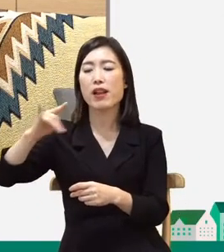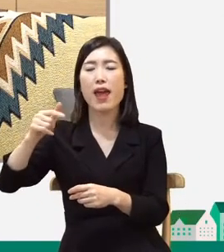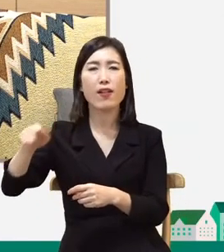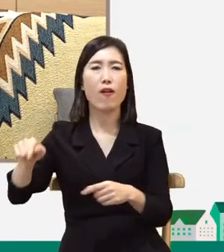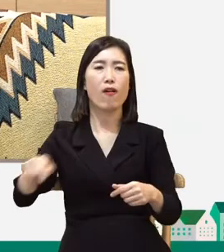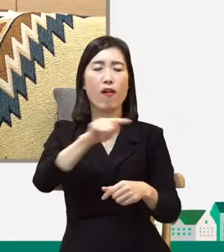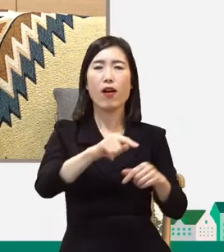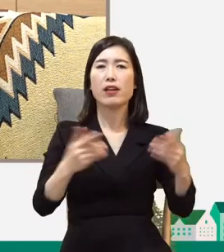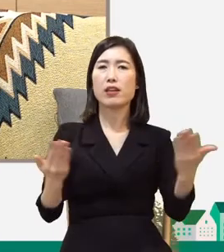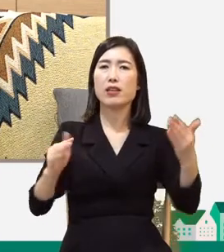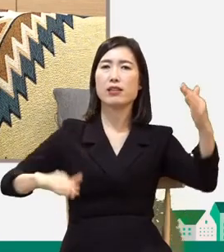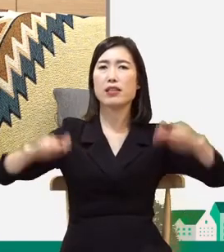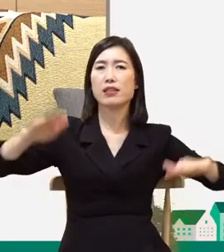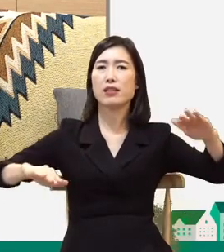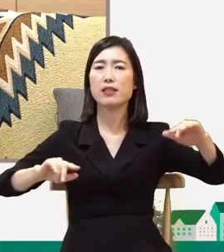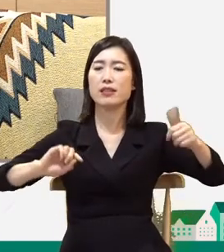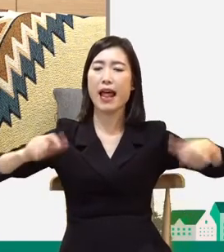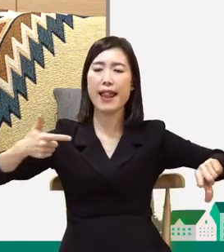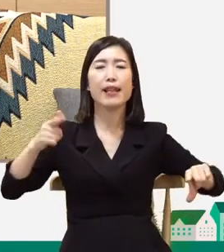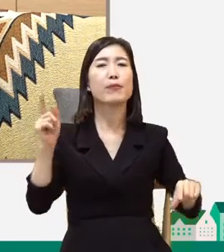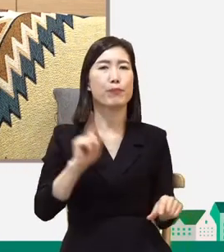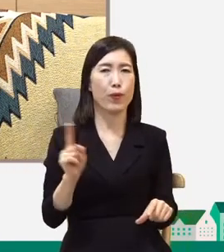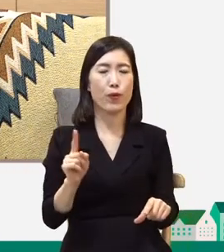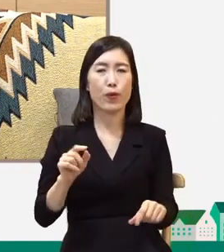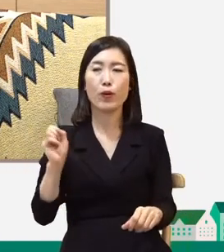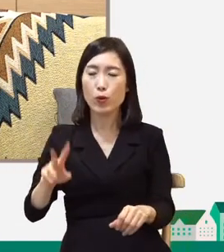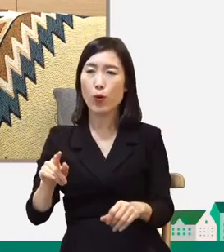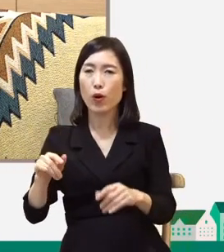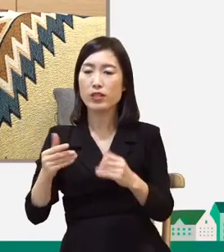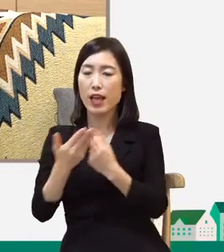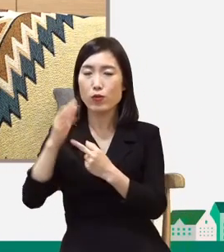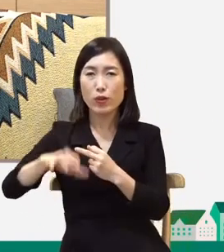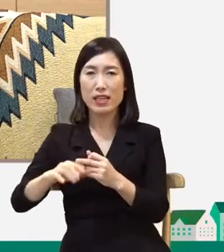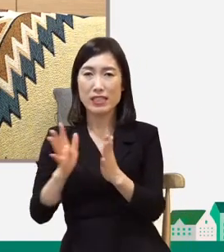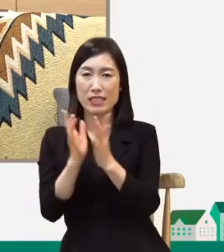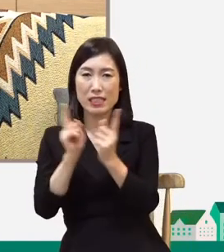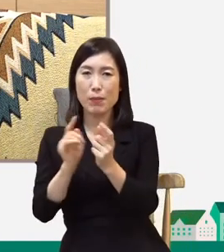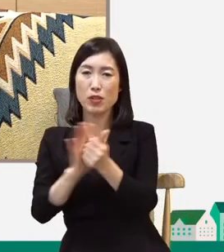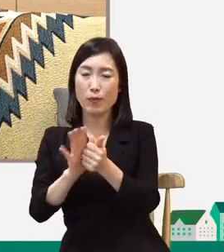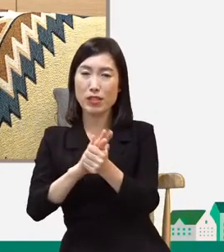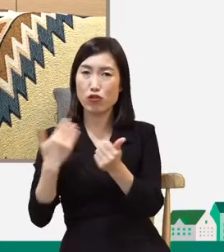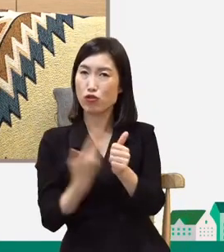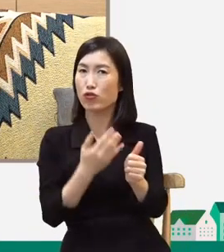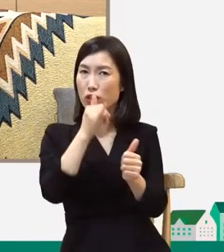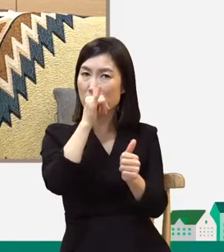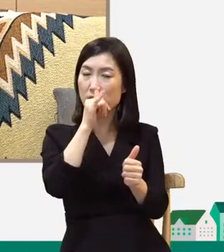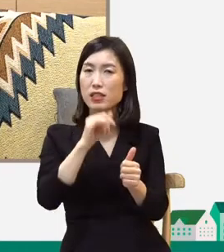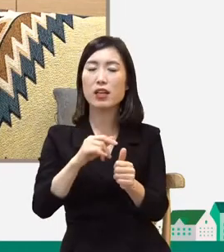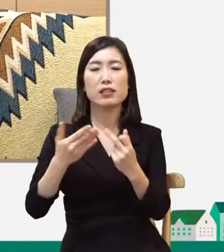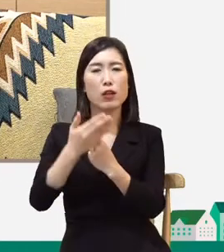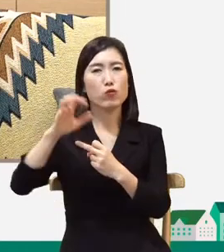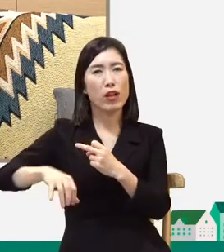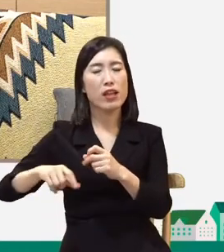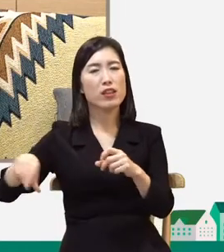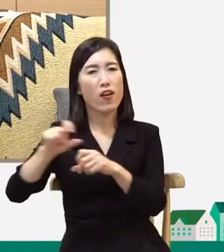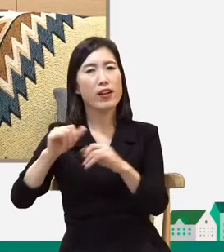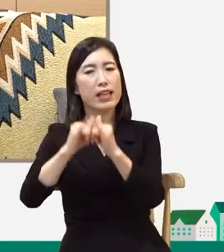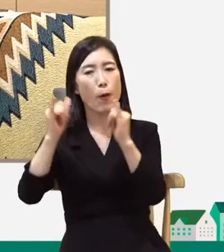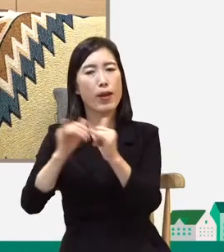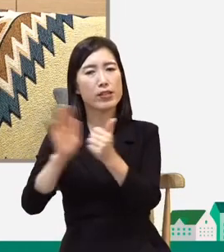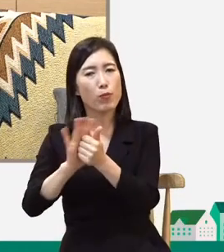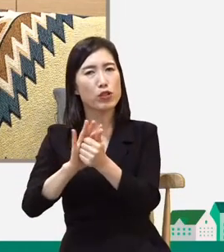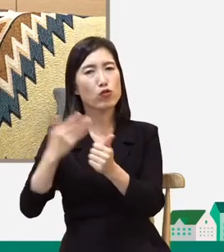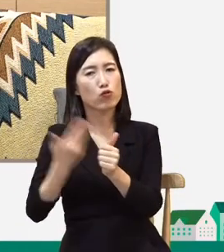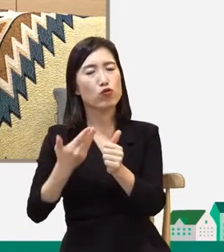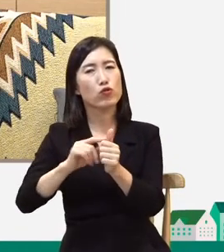행복코치 선생님들은 직접적인 사회서비스를 제공하시는지요? 또 지원주택 운영하는 사업주체가 추가적인 사회서비스를 직접